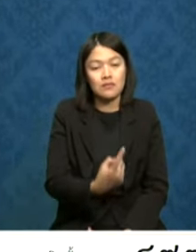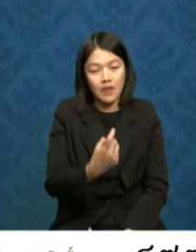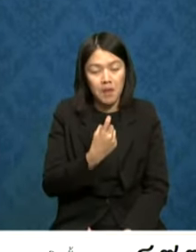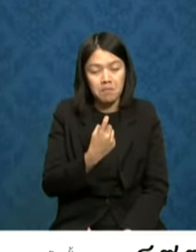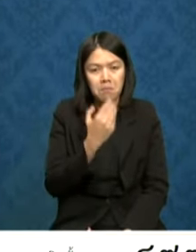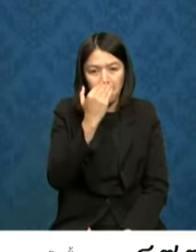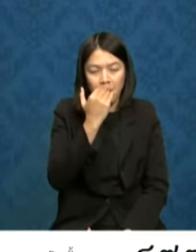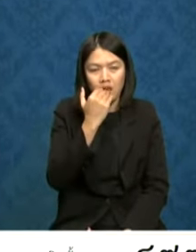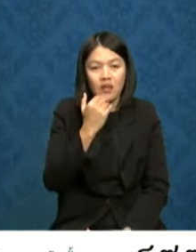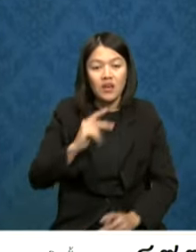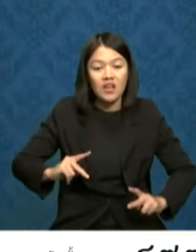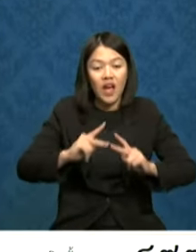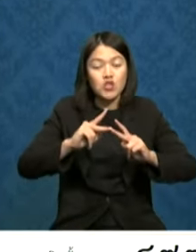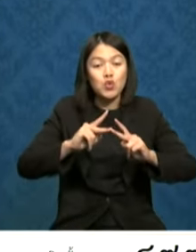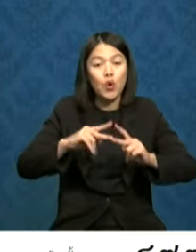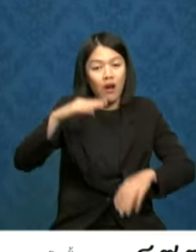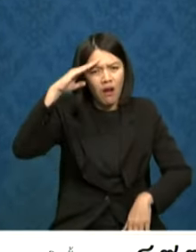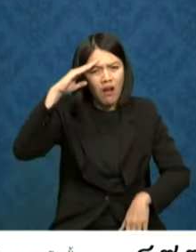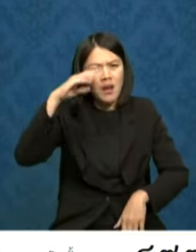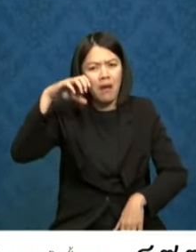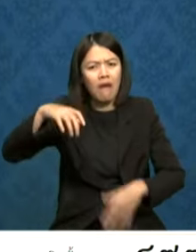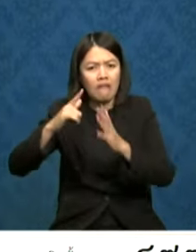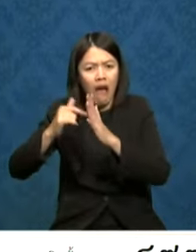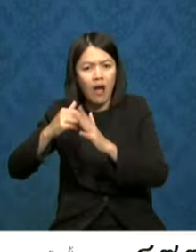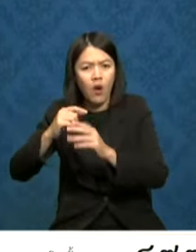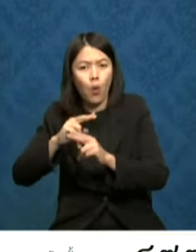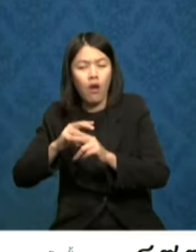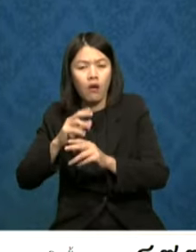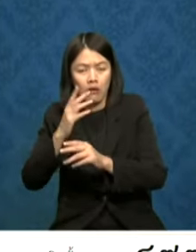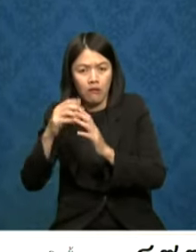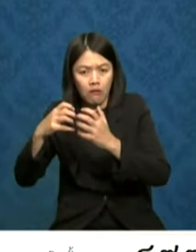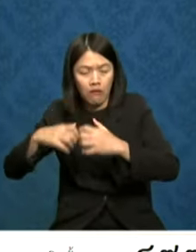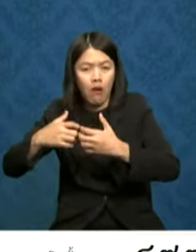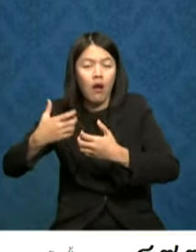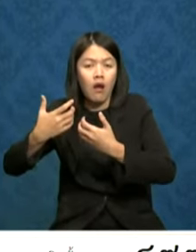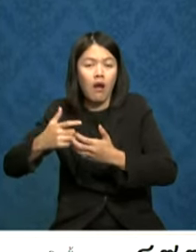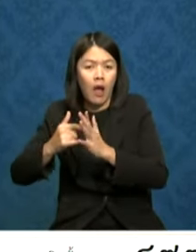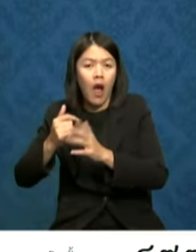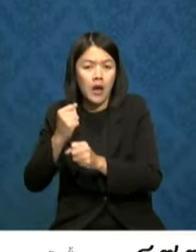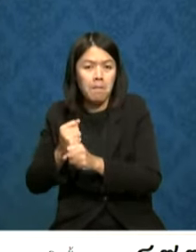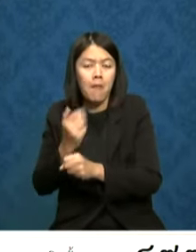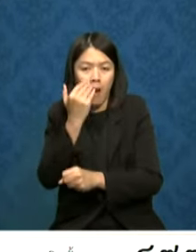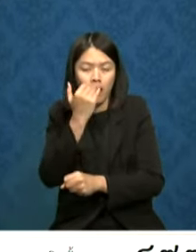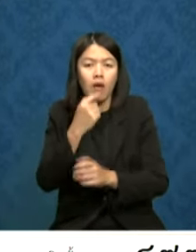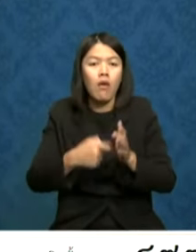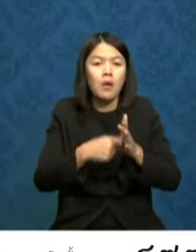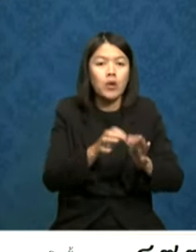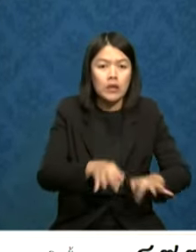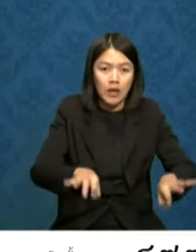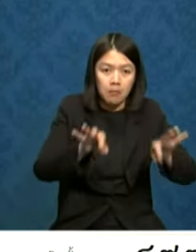บอกว่าทำไมกระทรวงกลาโหมต้องมีโรงงานผลิตยาเป็นของตัวเองนะครับครับผมขอชี้แจงอย่างนี้นะครับเหตุผลความจำเป็นต้อง